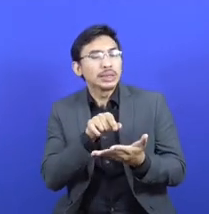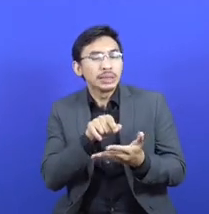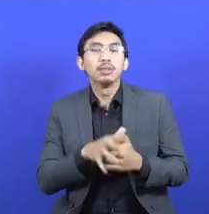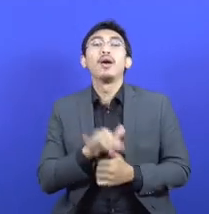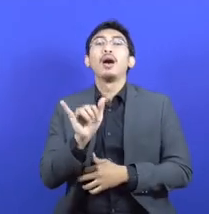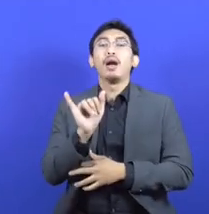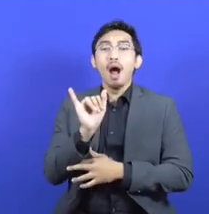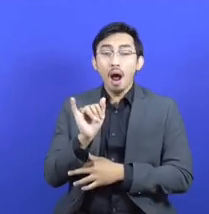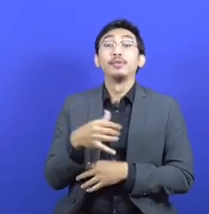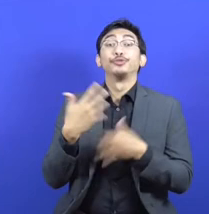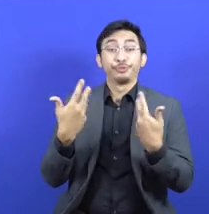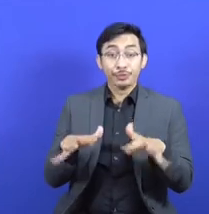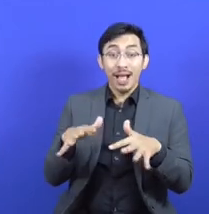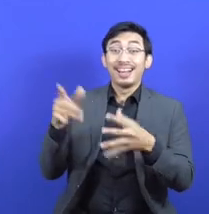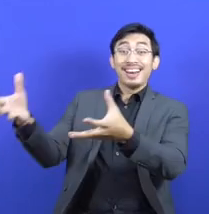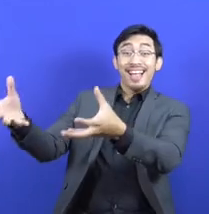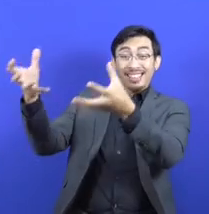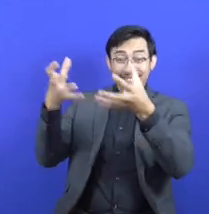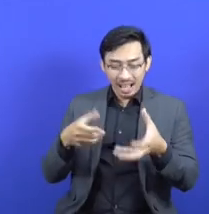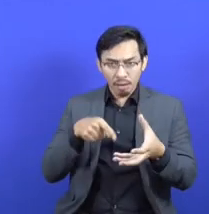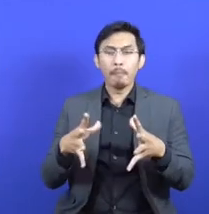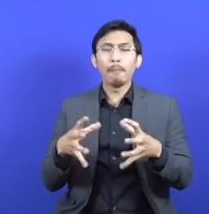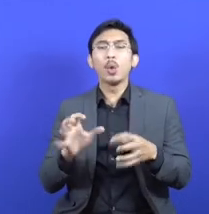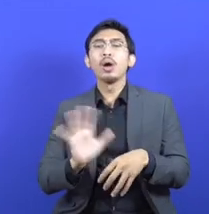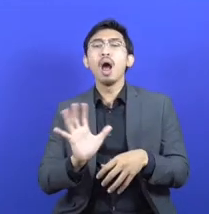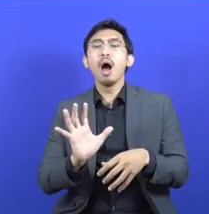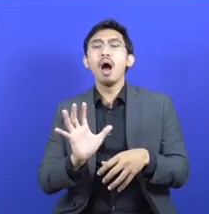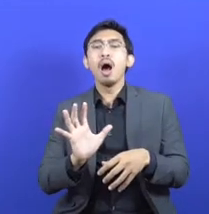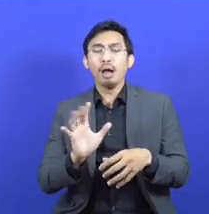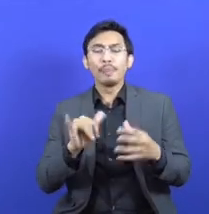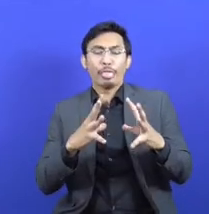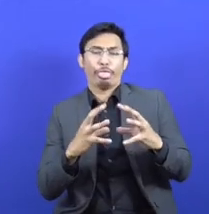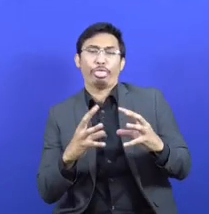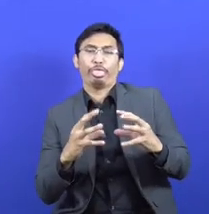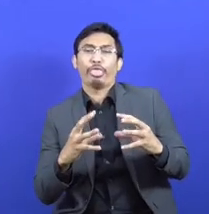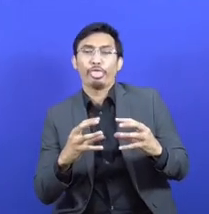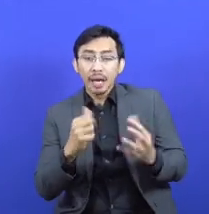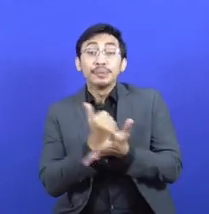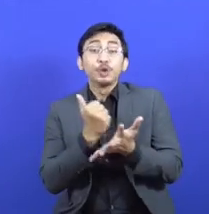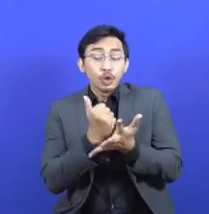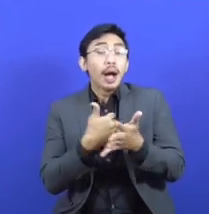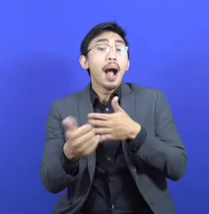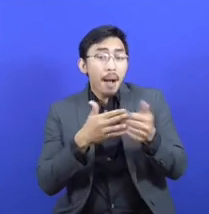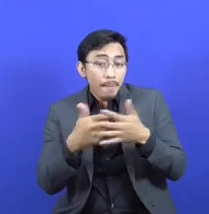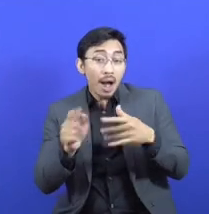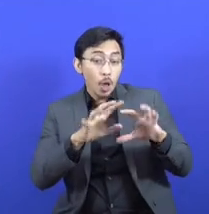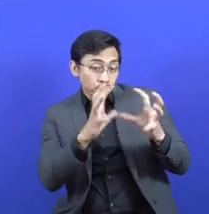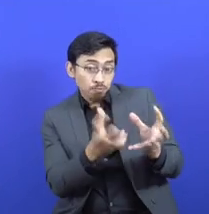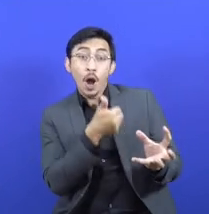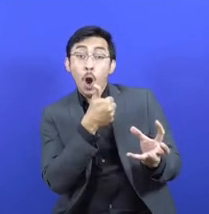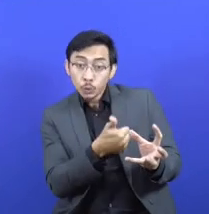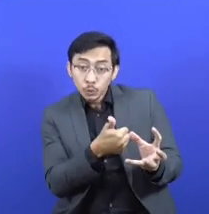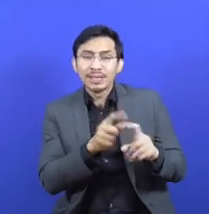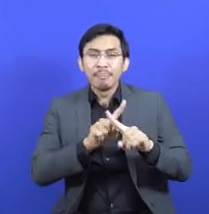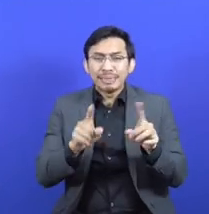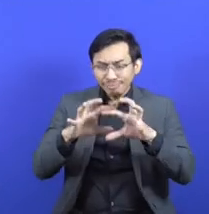pas datang nih makanannya udah nggak beku, udah leleh ya. Sebenarnya nggak apa sih ya, tapi kalau masih bentuknya bagus, ini tuh bentuknya udah jelek, rusak lagi. Pas